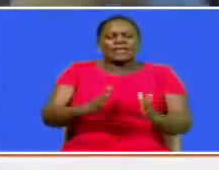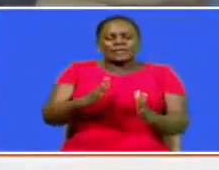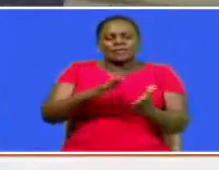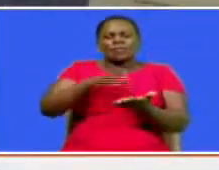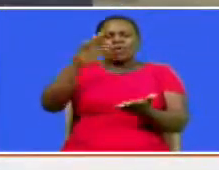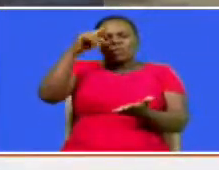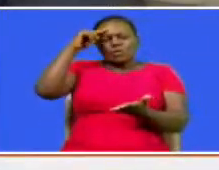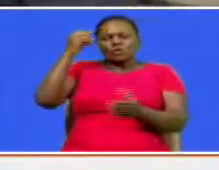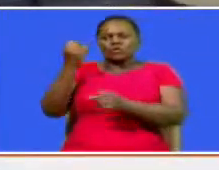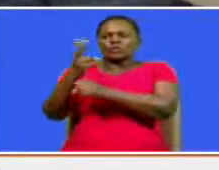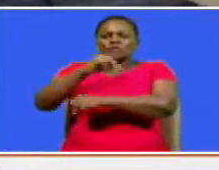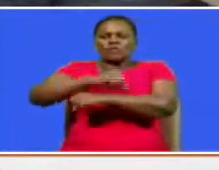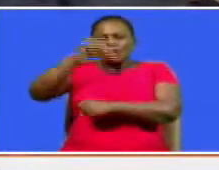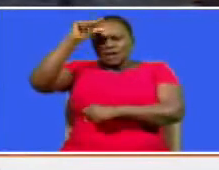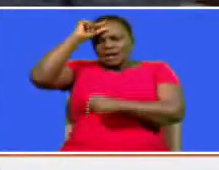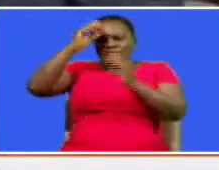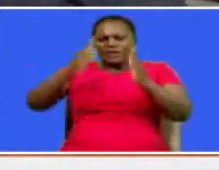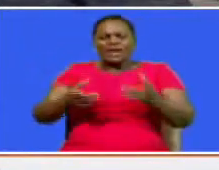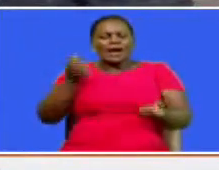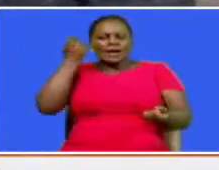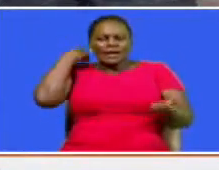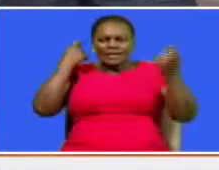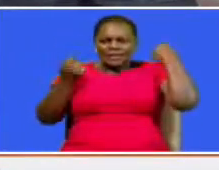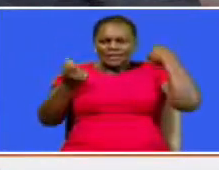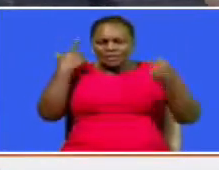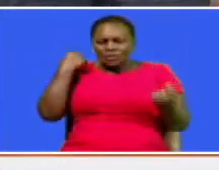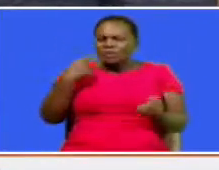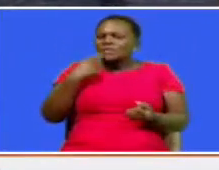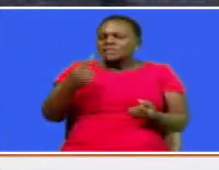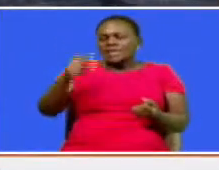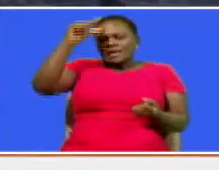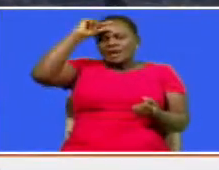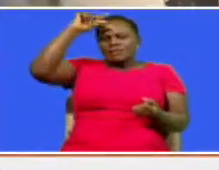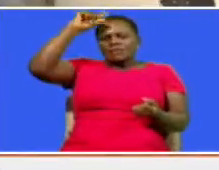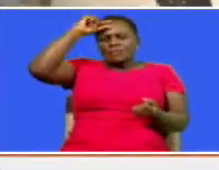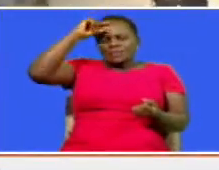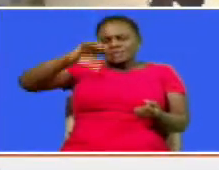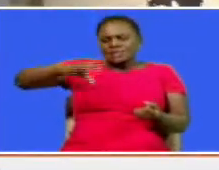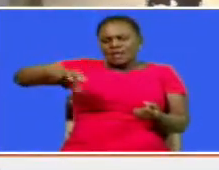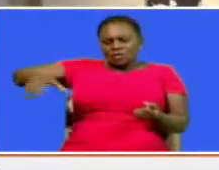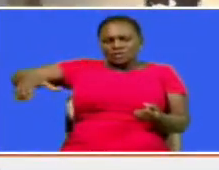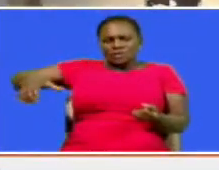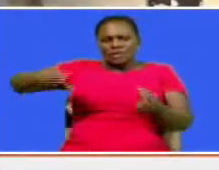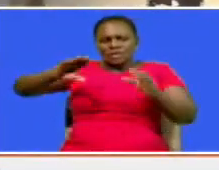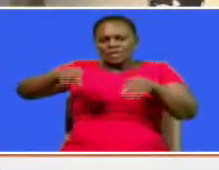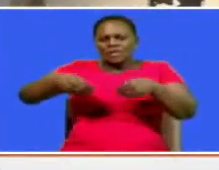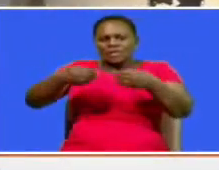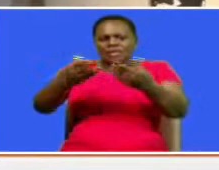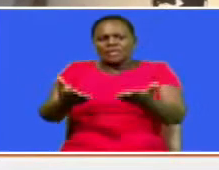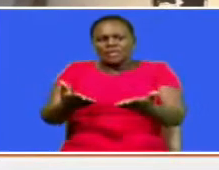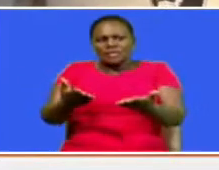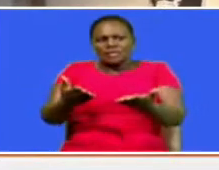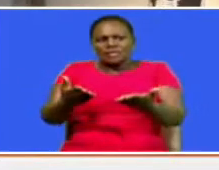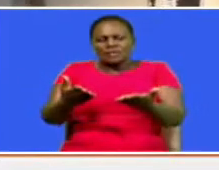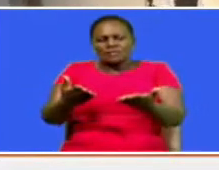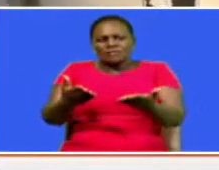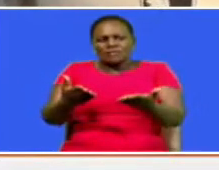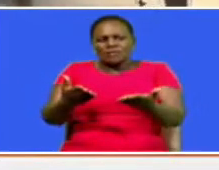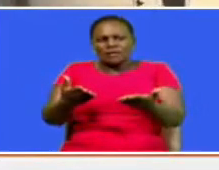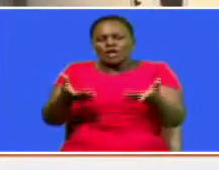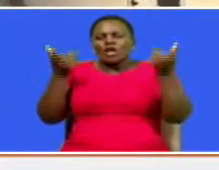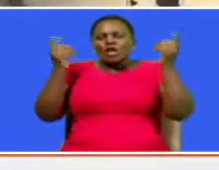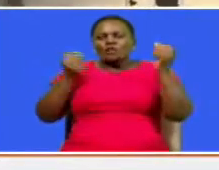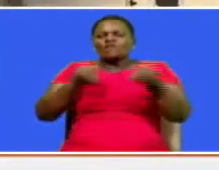secondary. Naye gavana wa Kericho Eric Mutai amesema serikali ya kaunti itatoa magari ya kusambaza mitihani